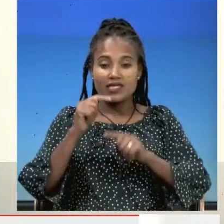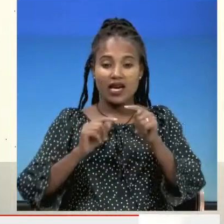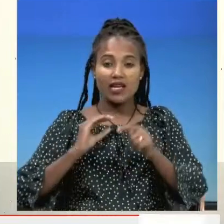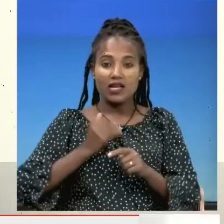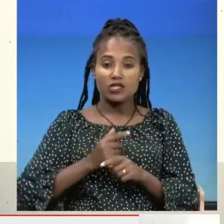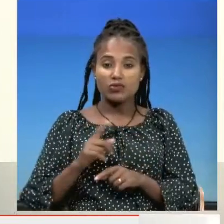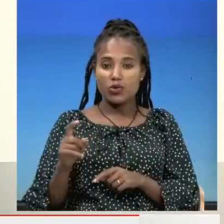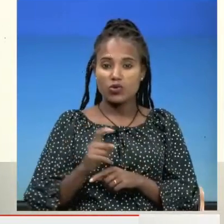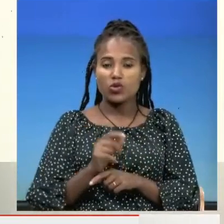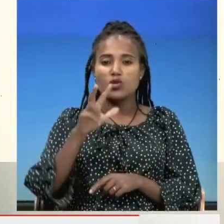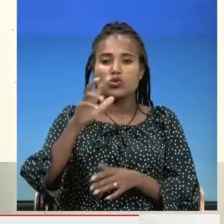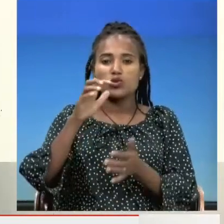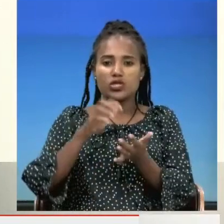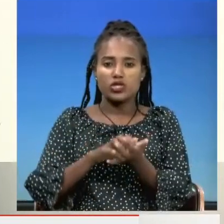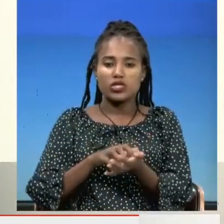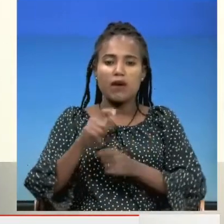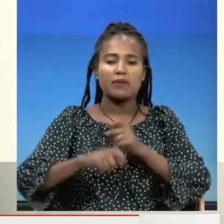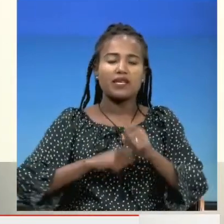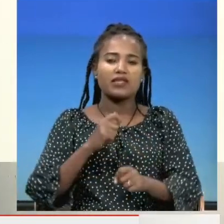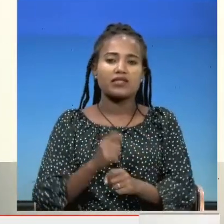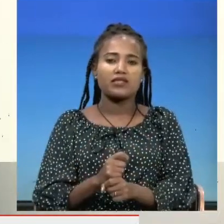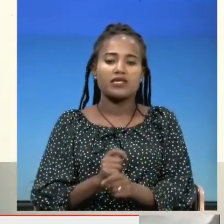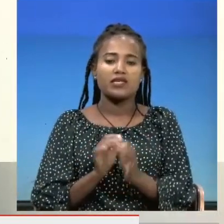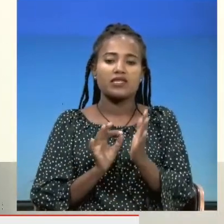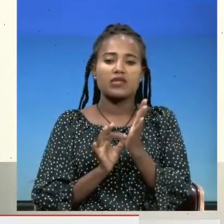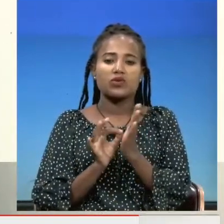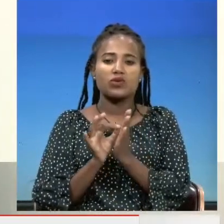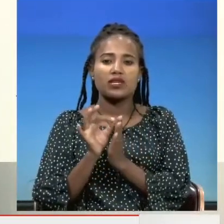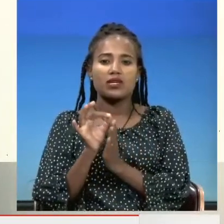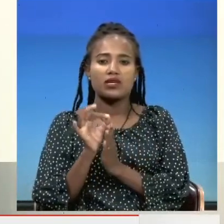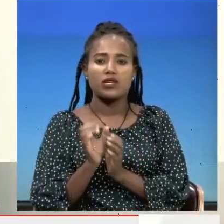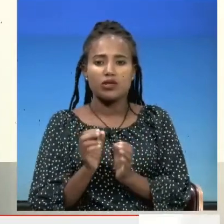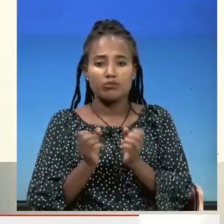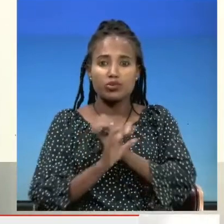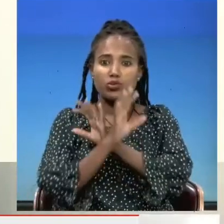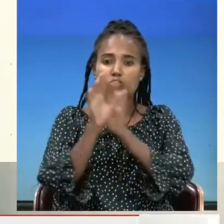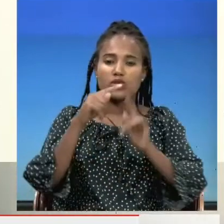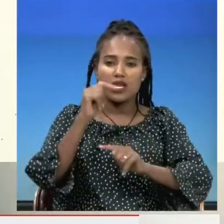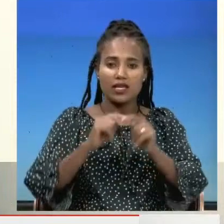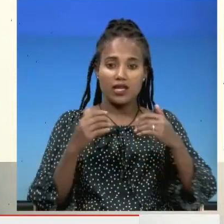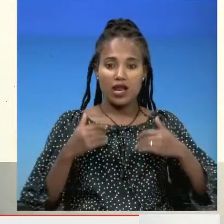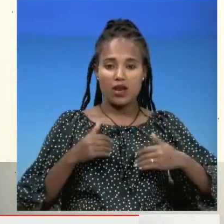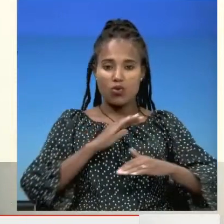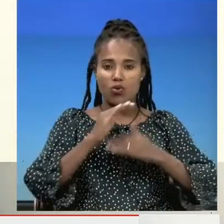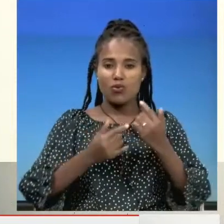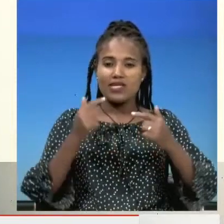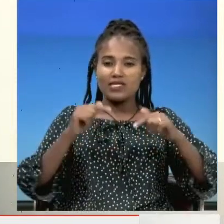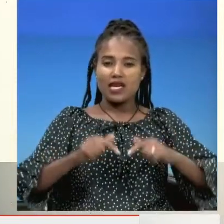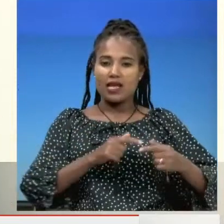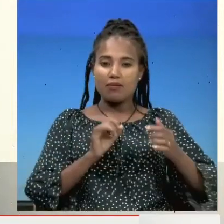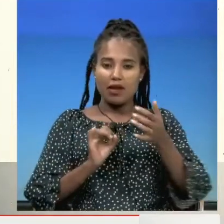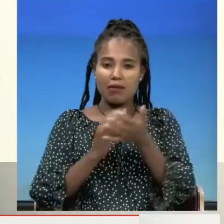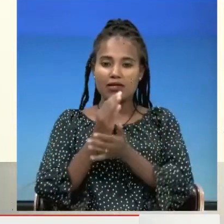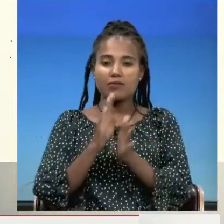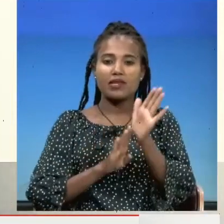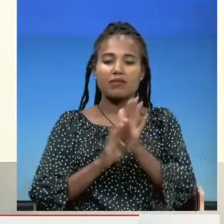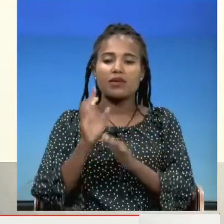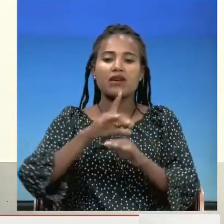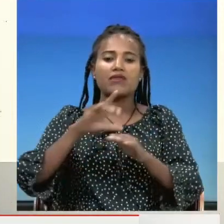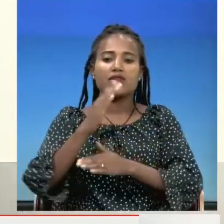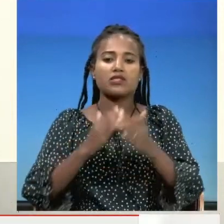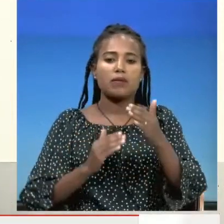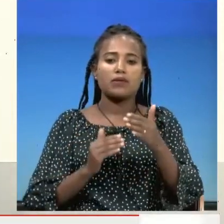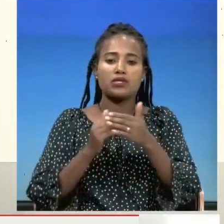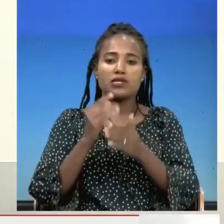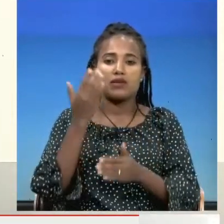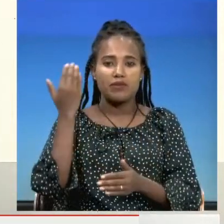ቢሆን 3000 ዓመታት ያስቆጠረ ብሩህ ታሪክ እንዳለን ሁሉ ዛሬ በልማትም በእድገትም ከፍተኛ ደረጃ